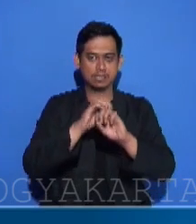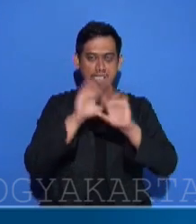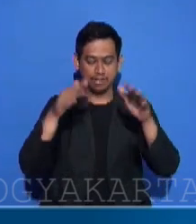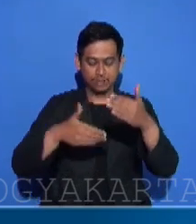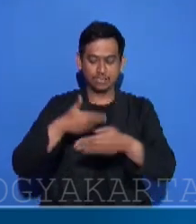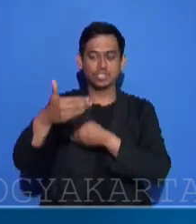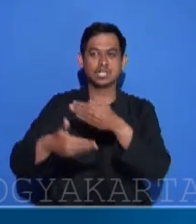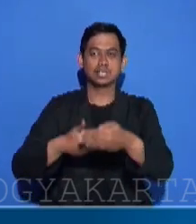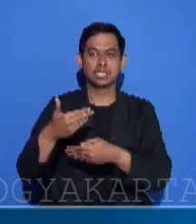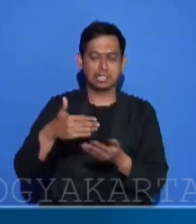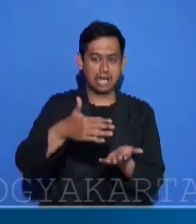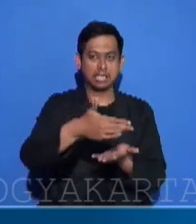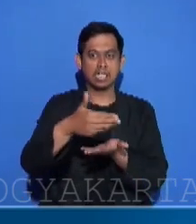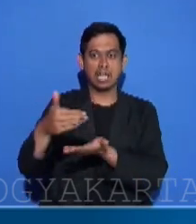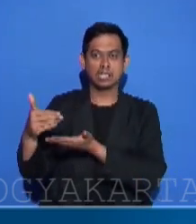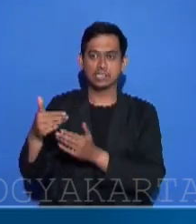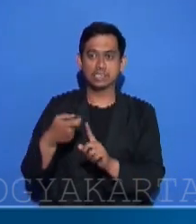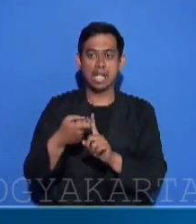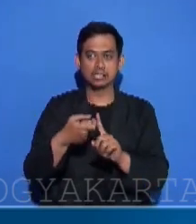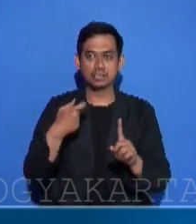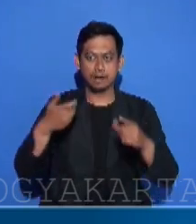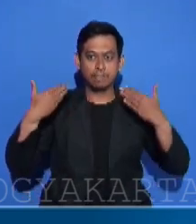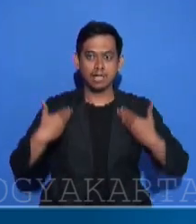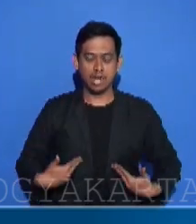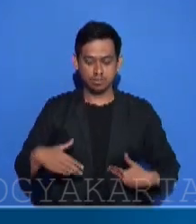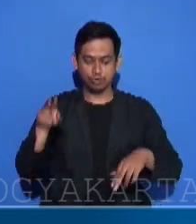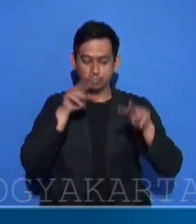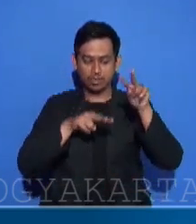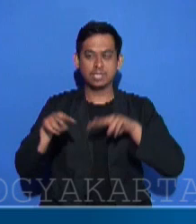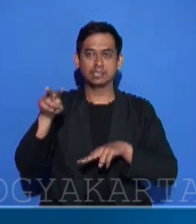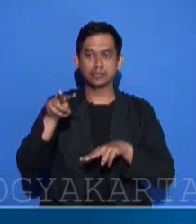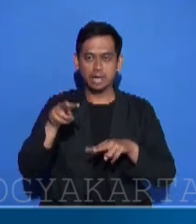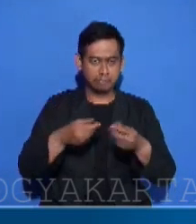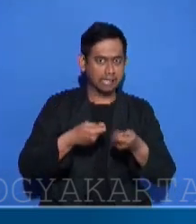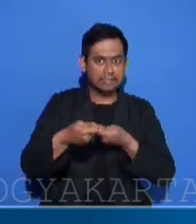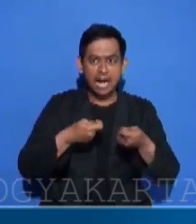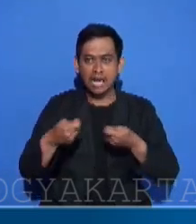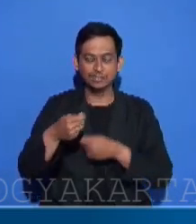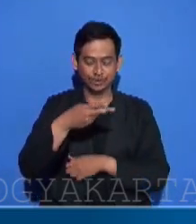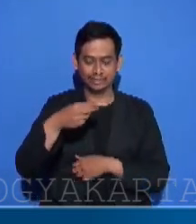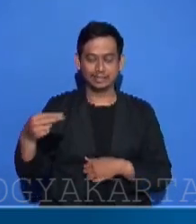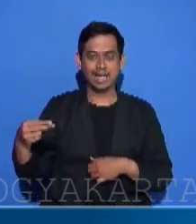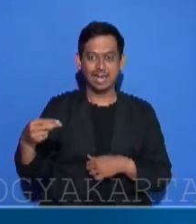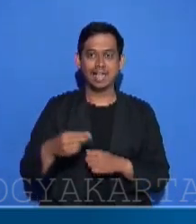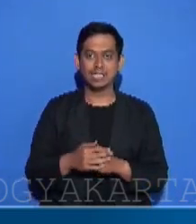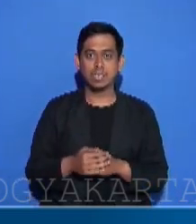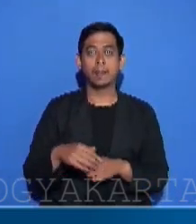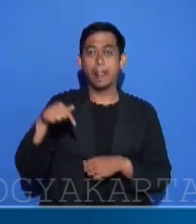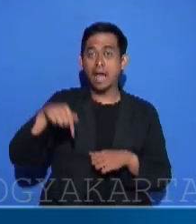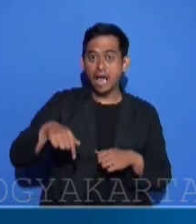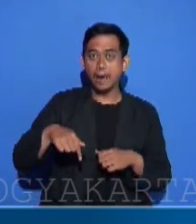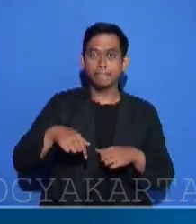berdasarkan data dari badan pengawas perdagangan berjangka komoditi Republik Indonesia saat ini terdapat